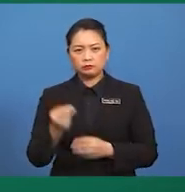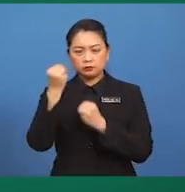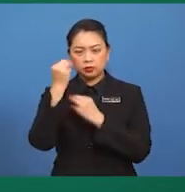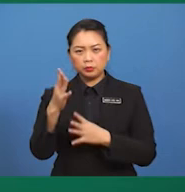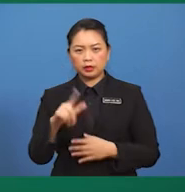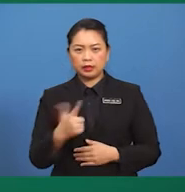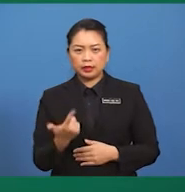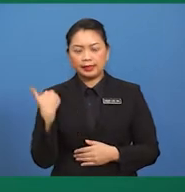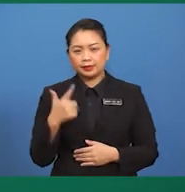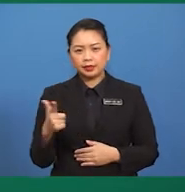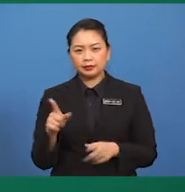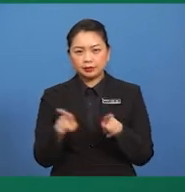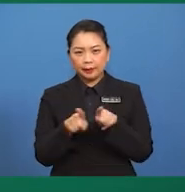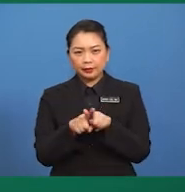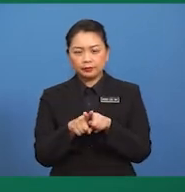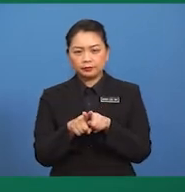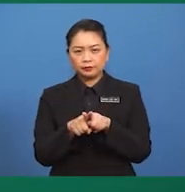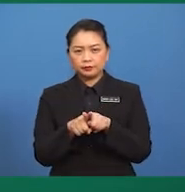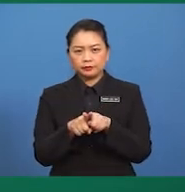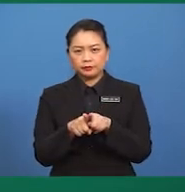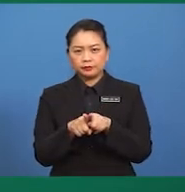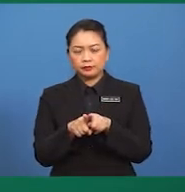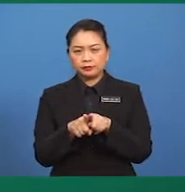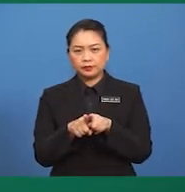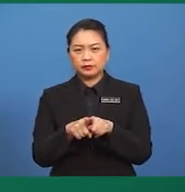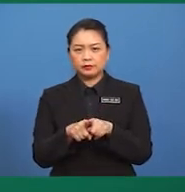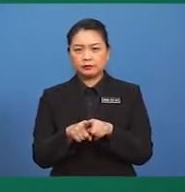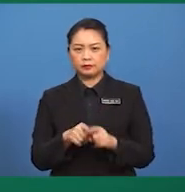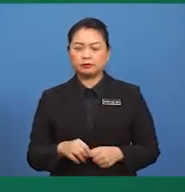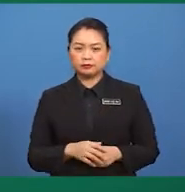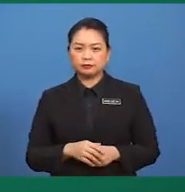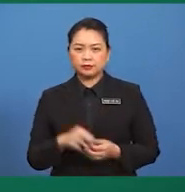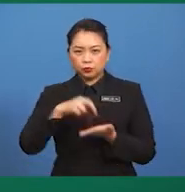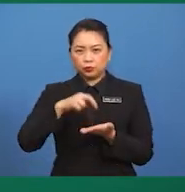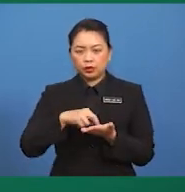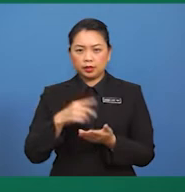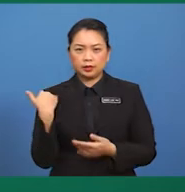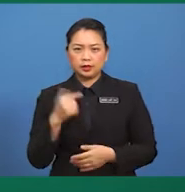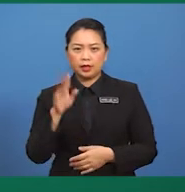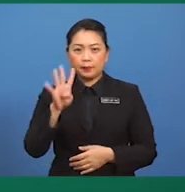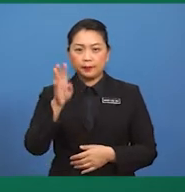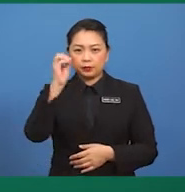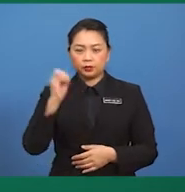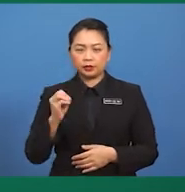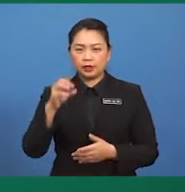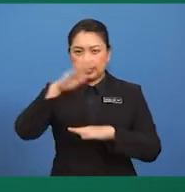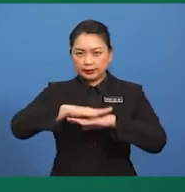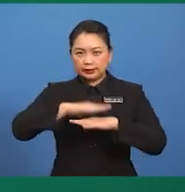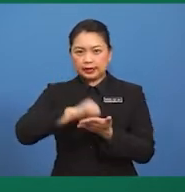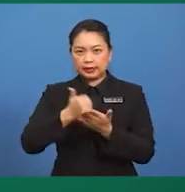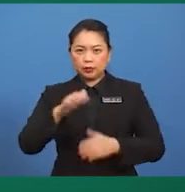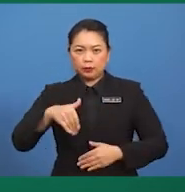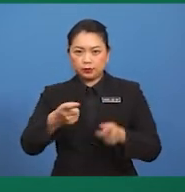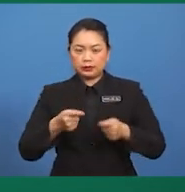yang lain adalah sama. Peruntukan hutang ragu diselaraskan kepada 4% atas akaun belum